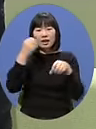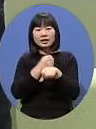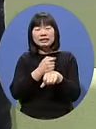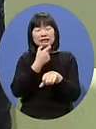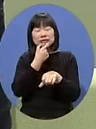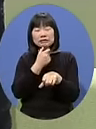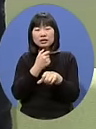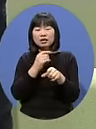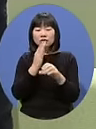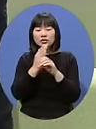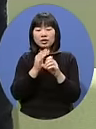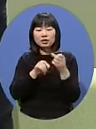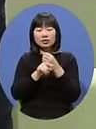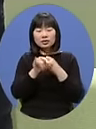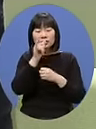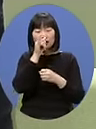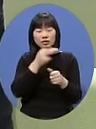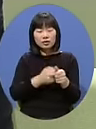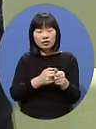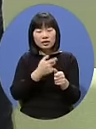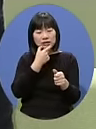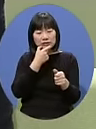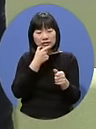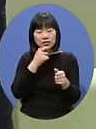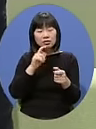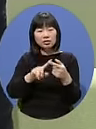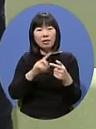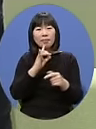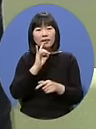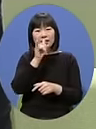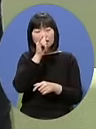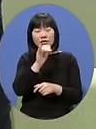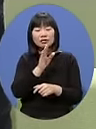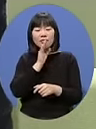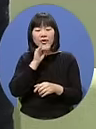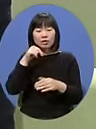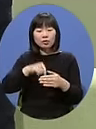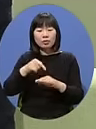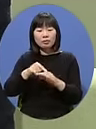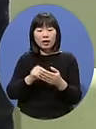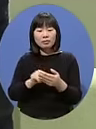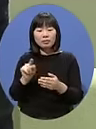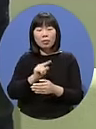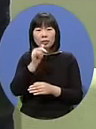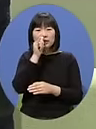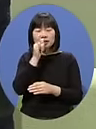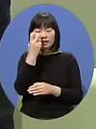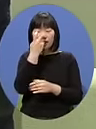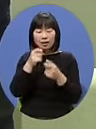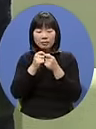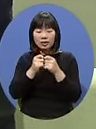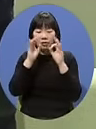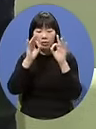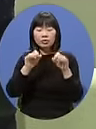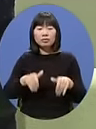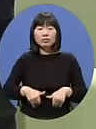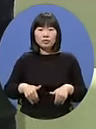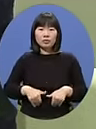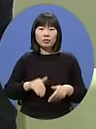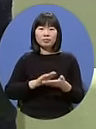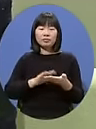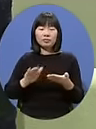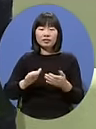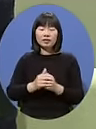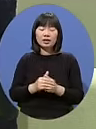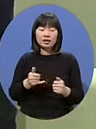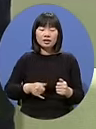주된 이유인지 그냥 선생님이 싫은 거 그것만 있는 건지 진짜 속마음은 무엇인지 살펴보는 게 필요해요. 그렇다고 해서 뭐